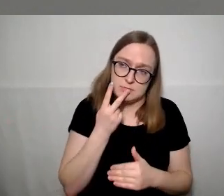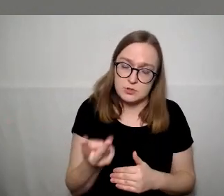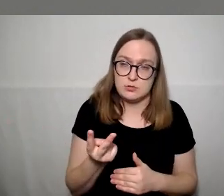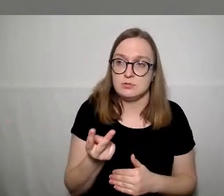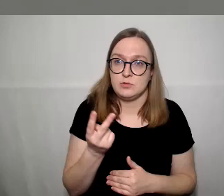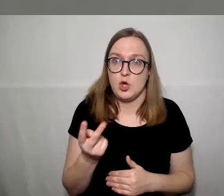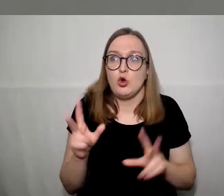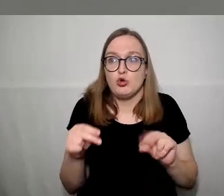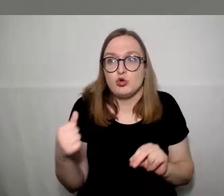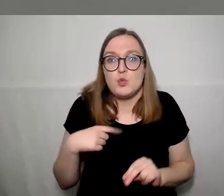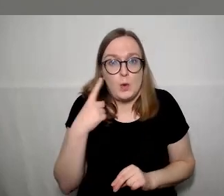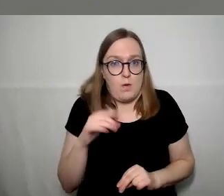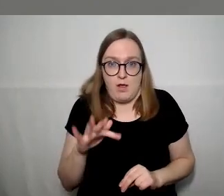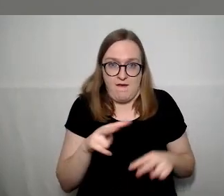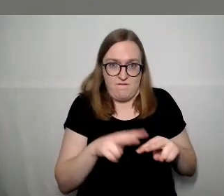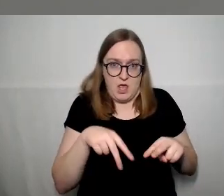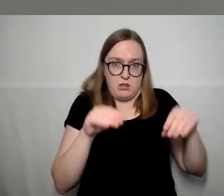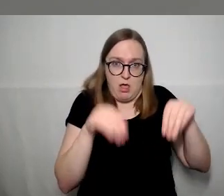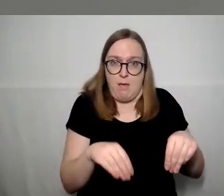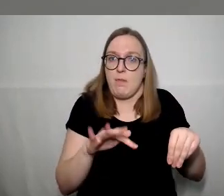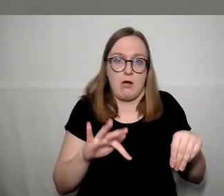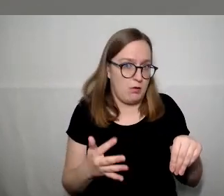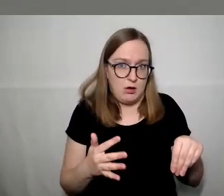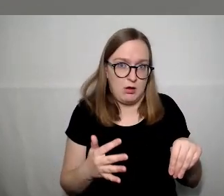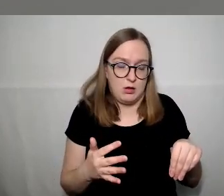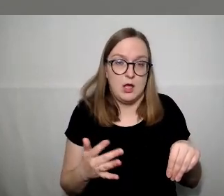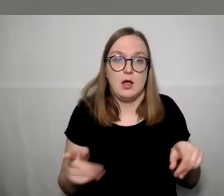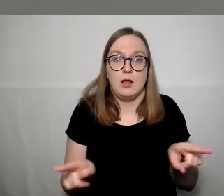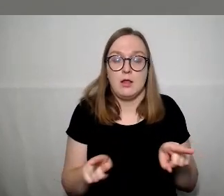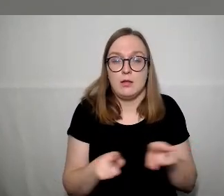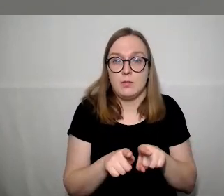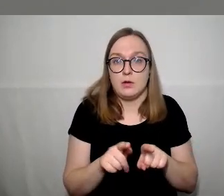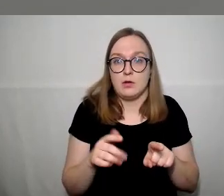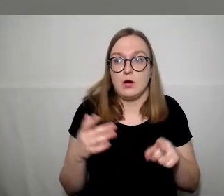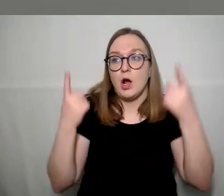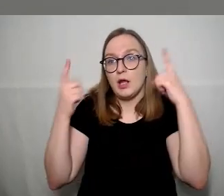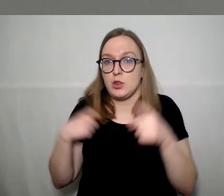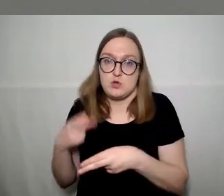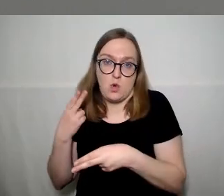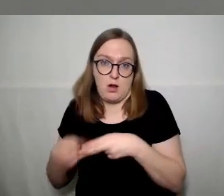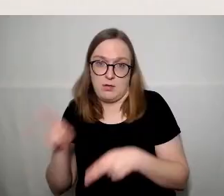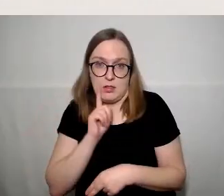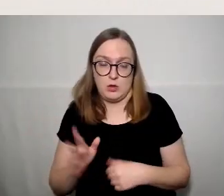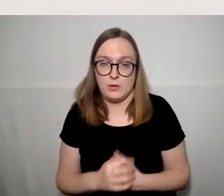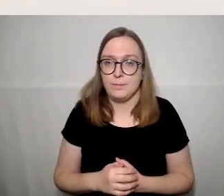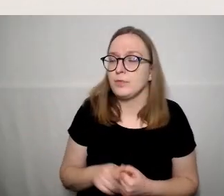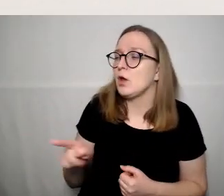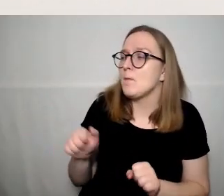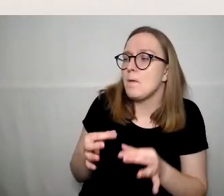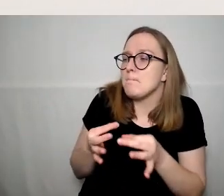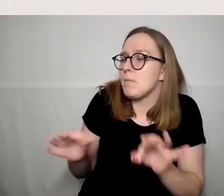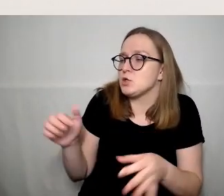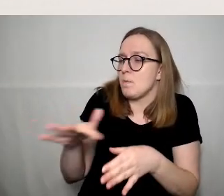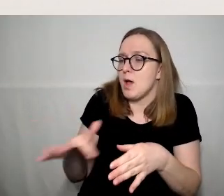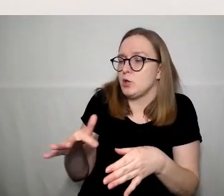ko bendruomenės nori šitoje vietoje dėl įveiklinimo, ar tai nepažeistų kažkokių tai lūkesčių kitų piliečių. Ar turėtumėt ką pasiūlyti tom bendruomenėm